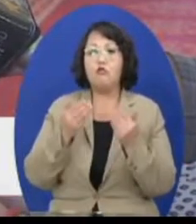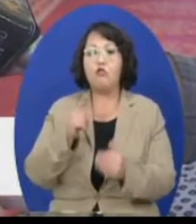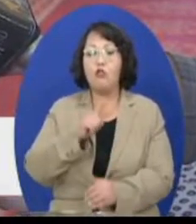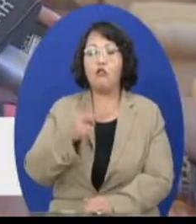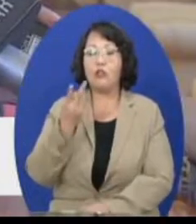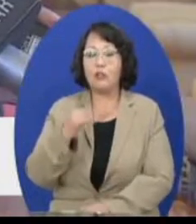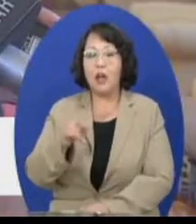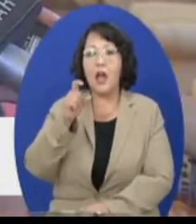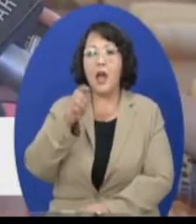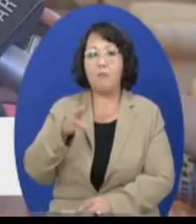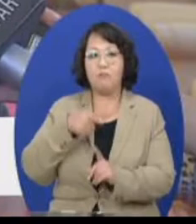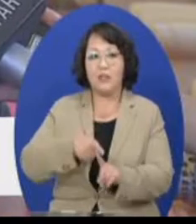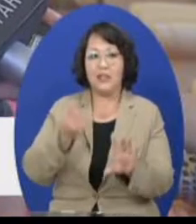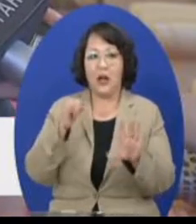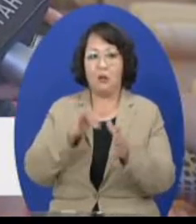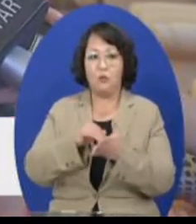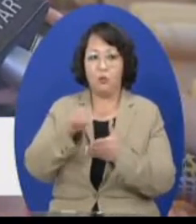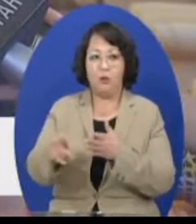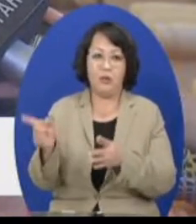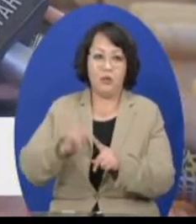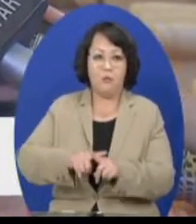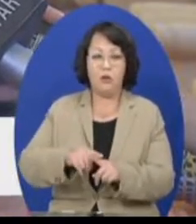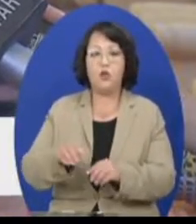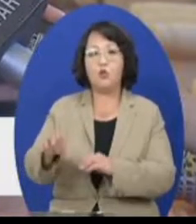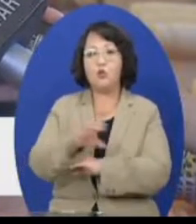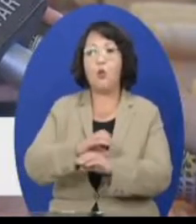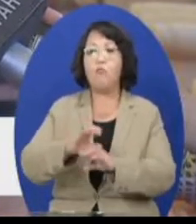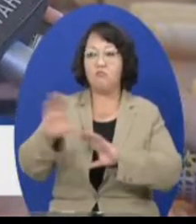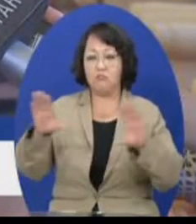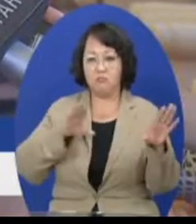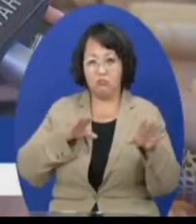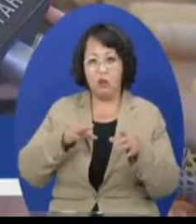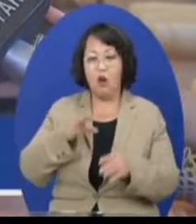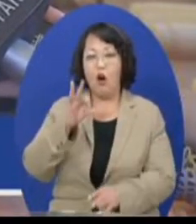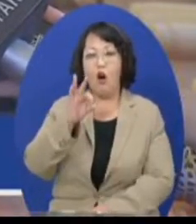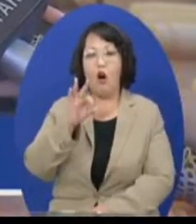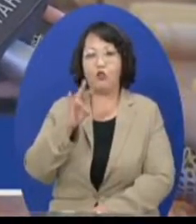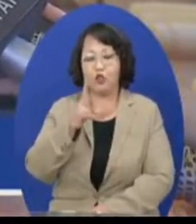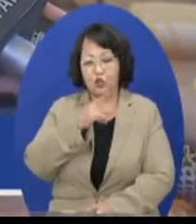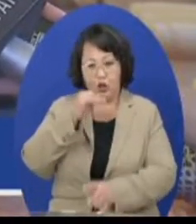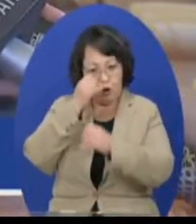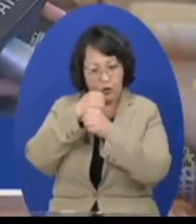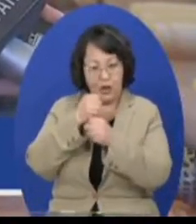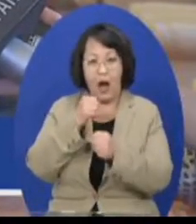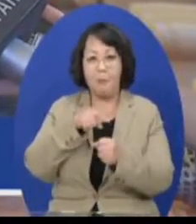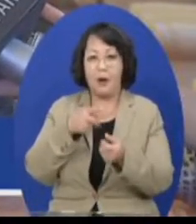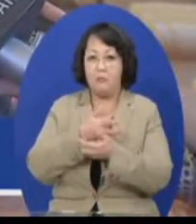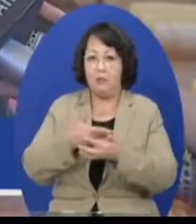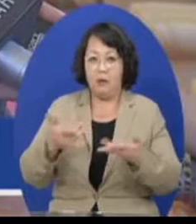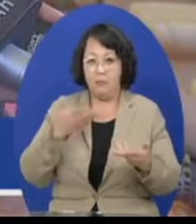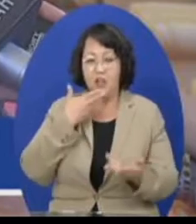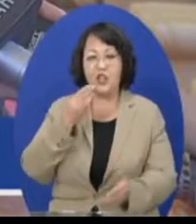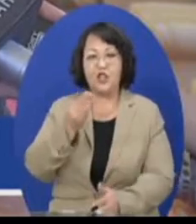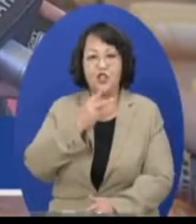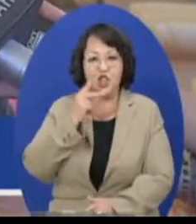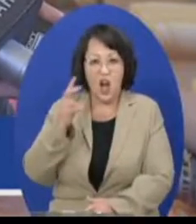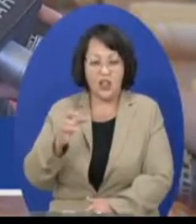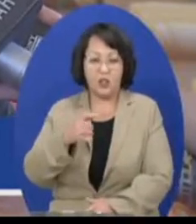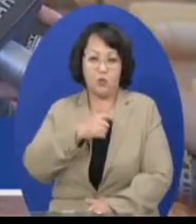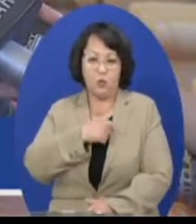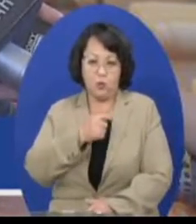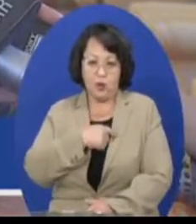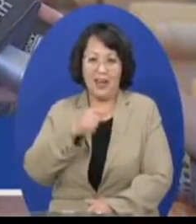тэрбумыг нэмж тусгаж байгаа. Сумууд дээр одоо онцлогооны аппаратууд байхгүй. Жишээлбэл сус шээс, биохим зөрхний бичлэг эхогийн